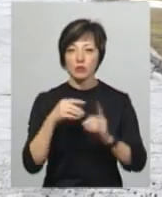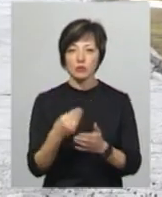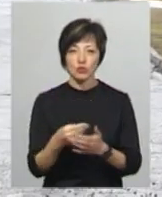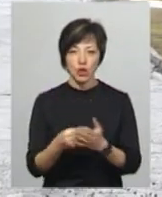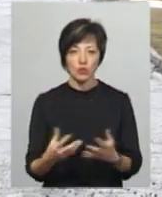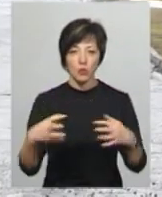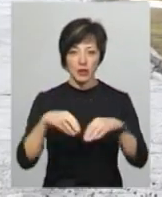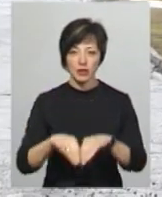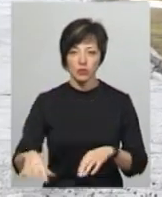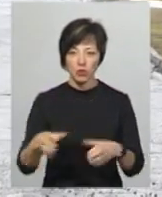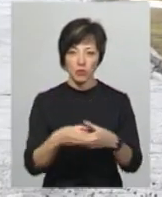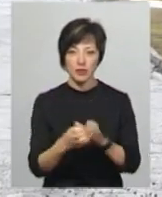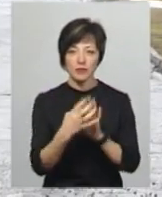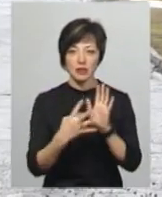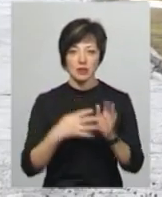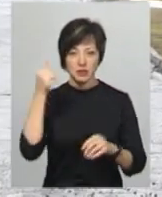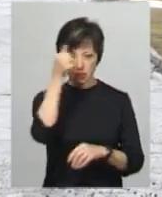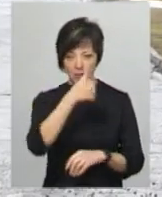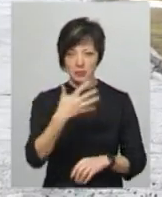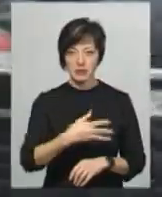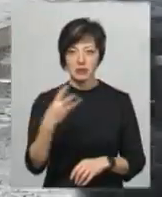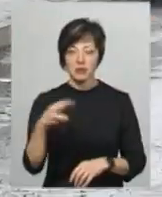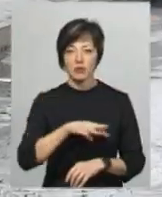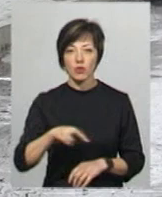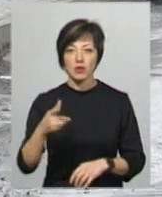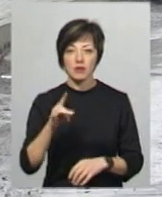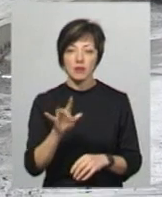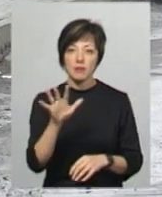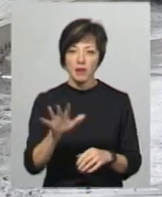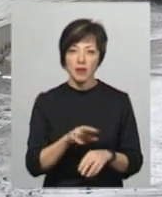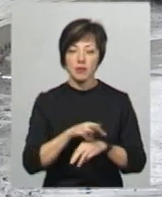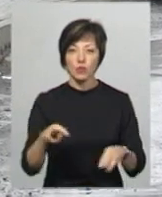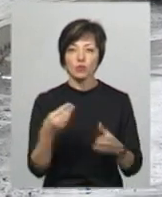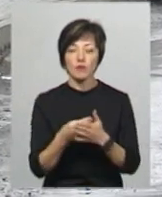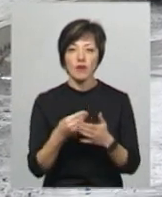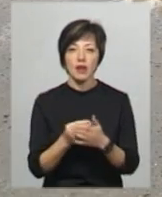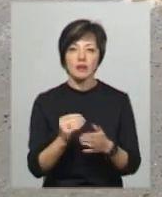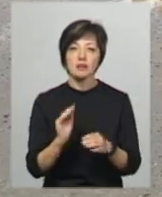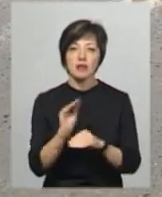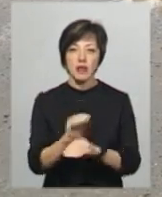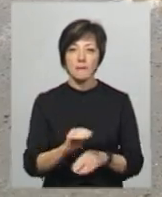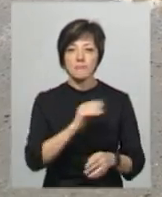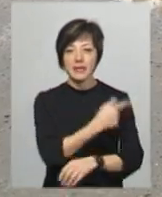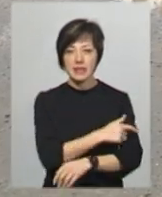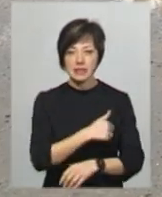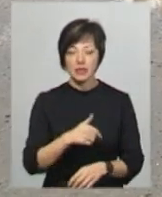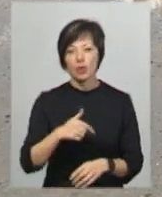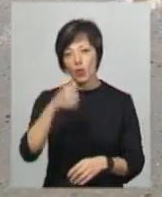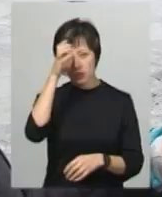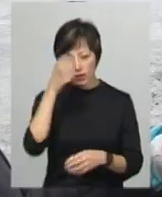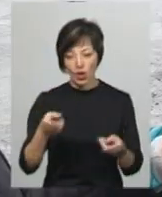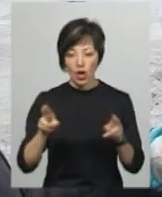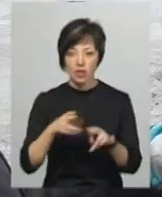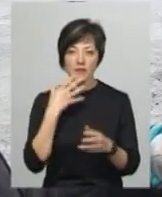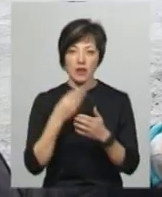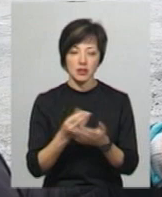об'єднаної територіальної громади на 2019 рік – 53 мільйони гривень, з яких 5 мільйонів – субвенція на медицину, 10 – на освіту, решта – власні надходження.